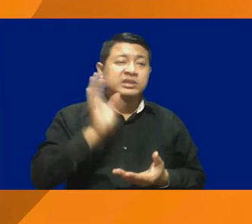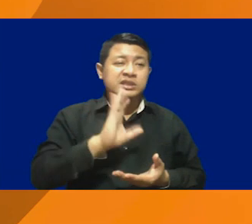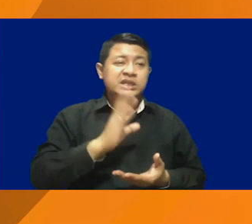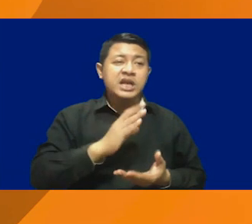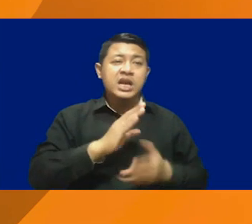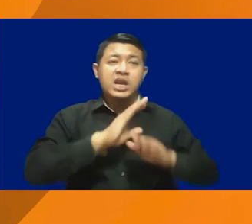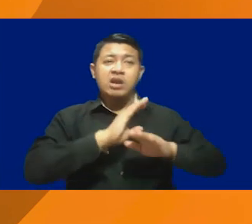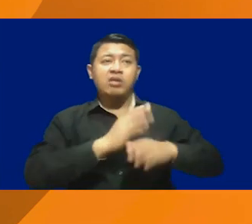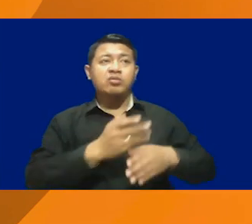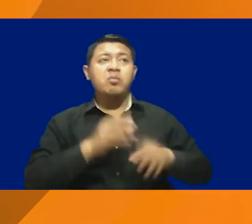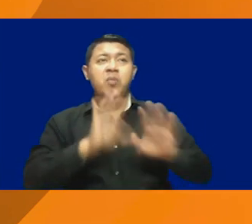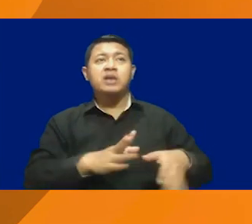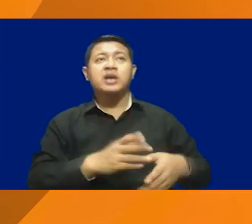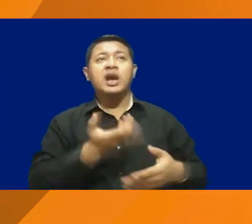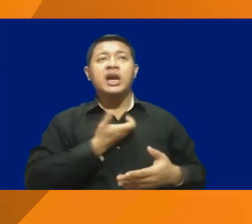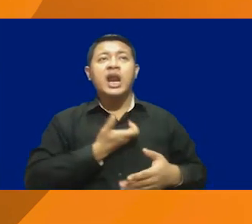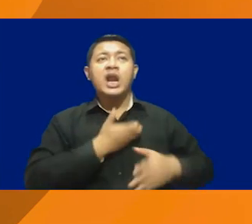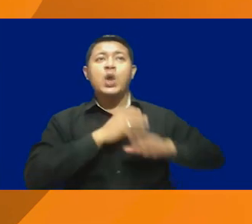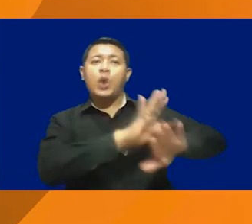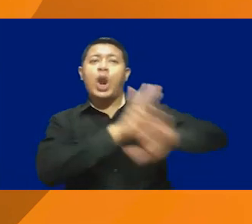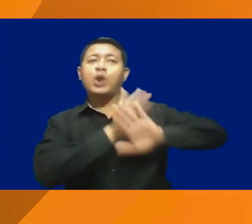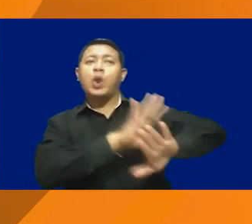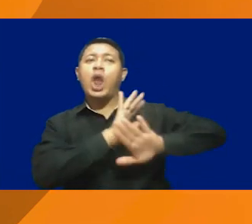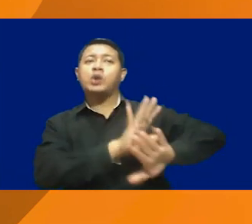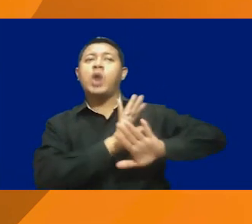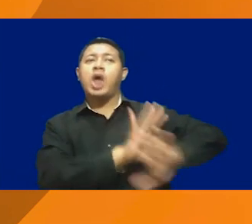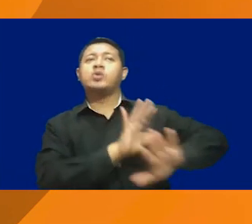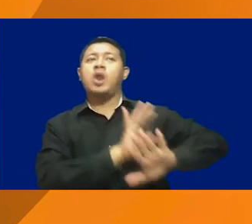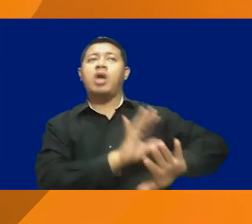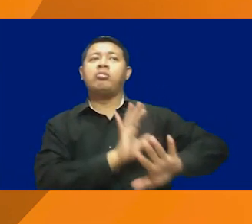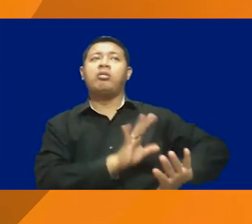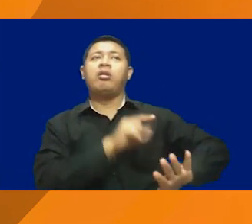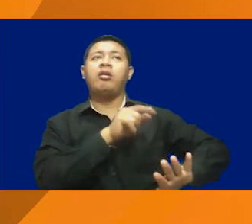Semakin sering banyak keinginan yang tidak diokekan,